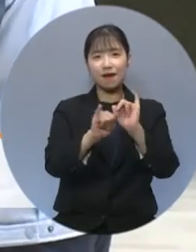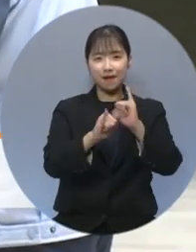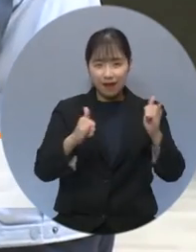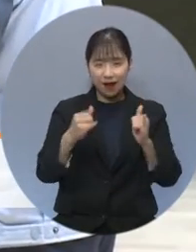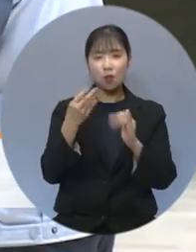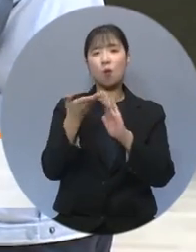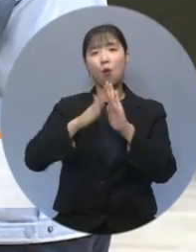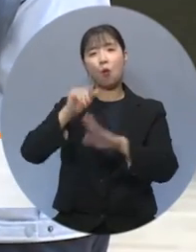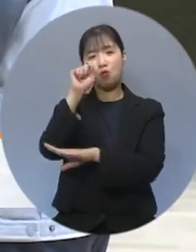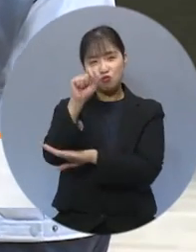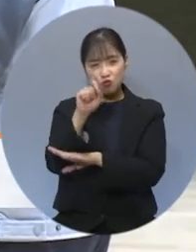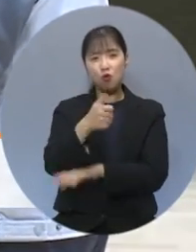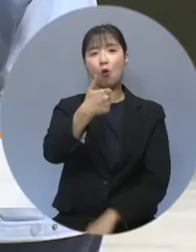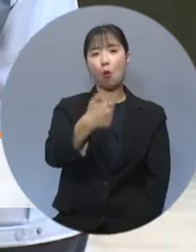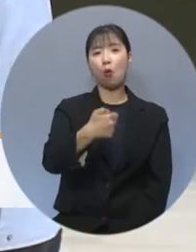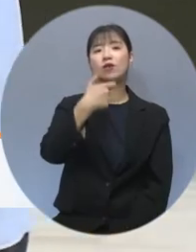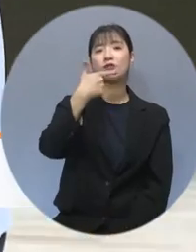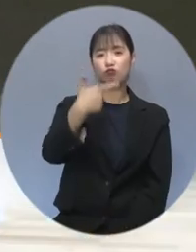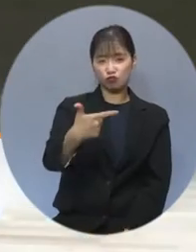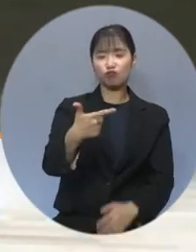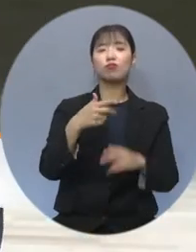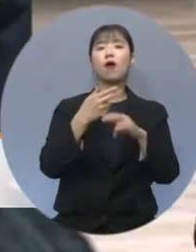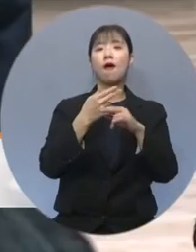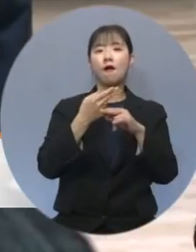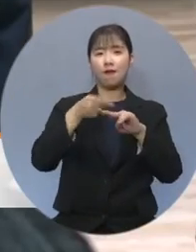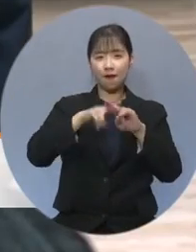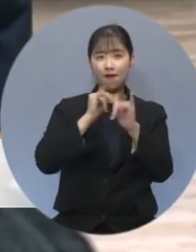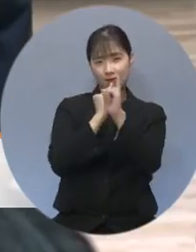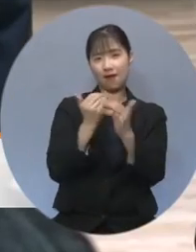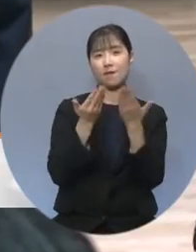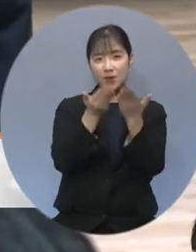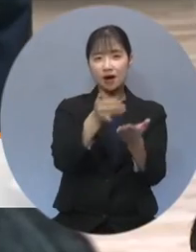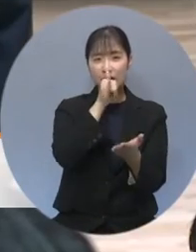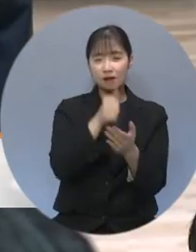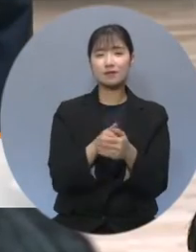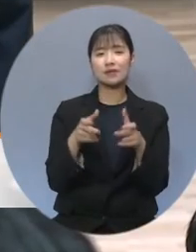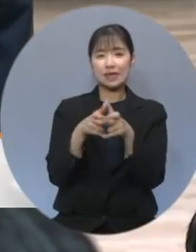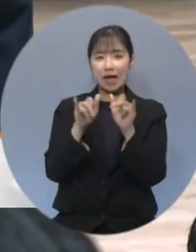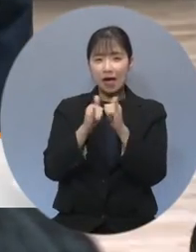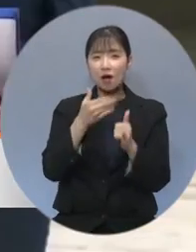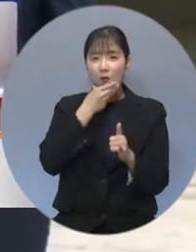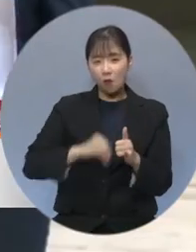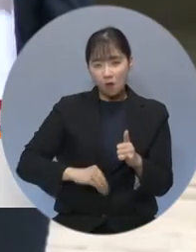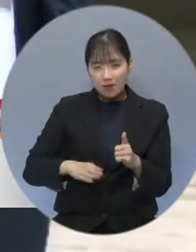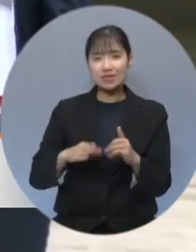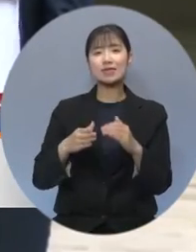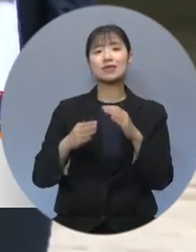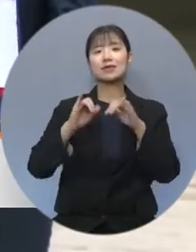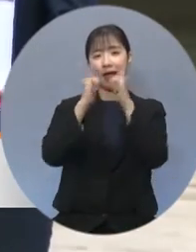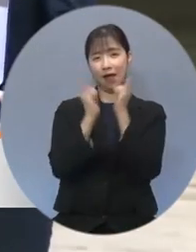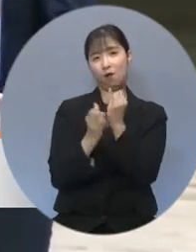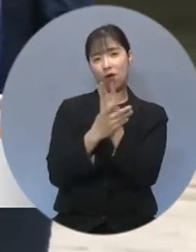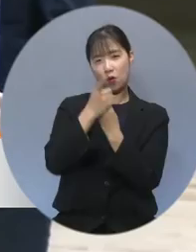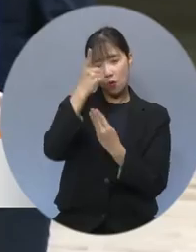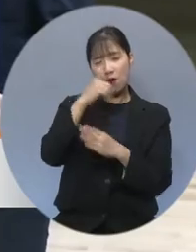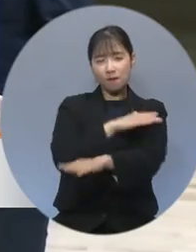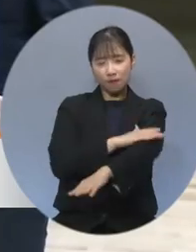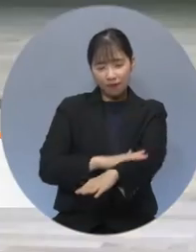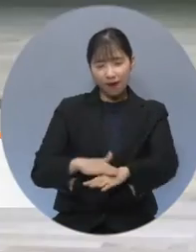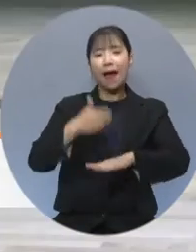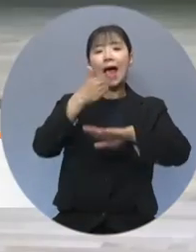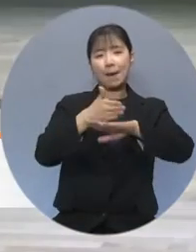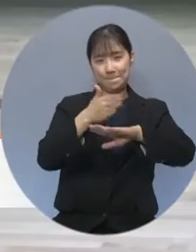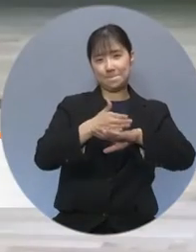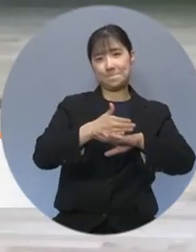공무원 수상자 56명에 대한 표창을 전달했고, 장애인 복지 실현으로 사회통합에 공이 많은 공로자에게는